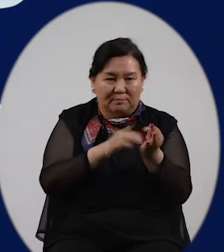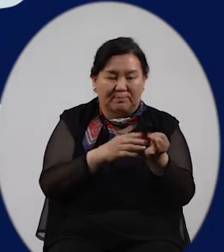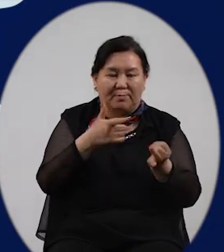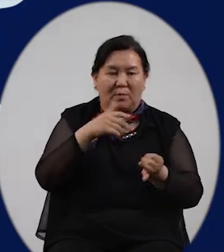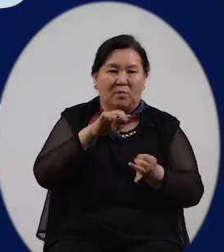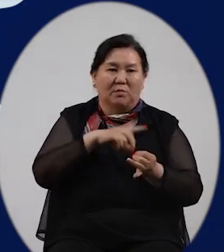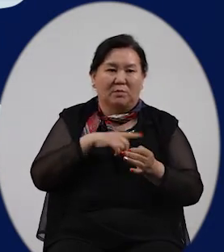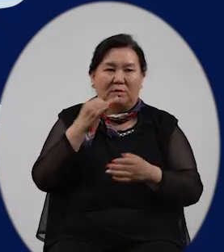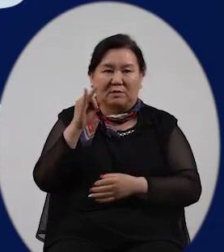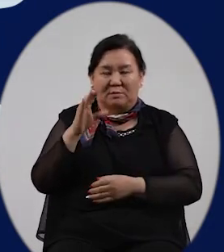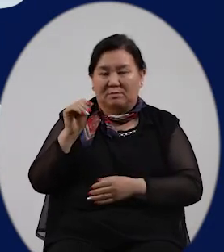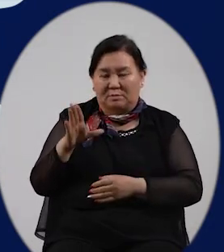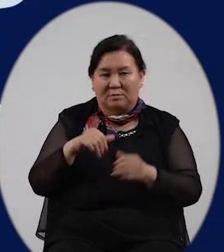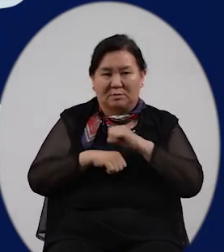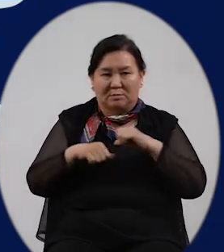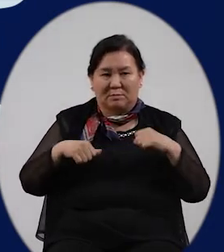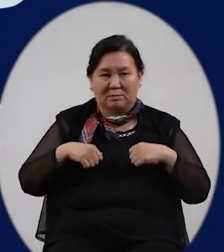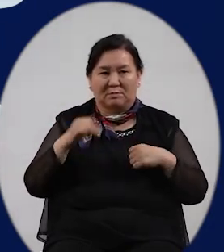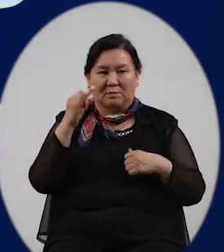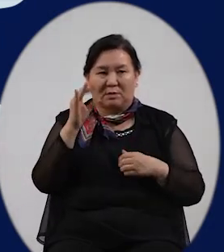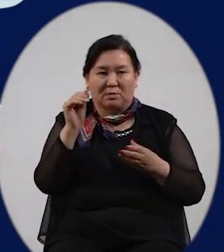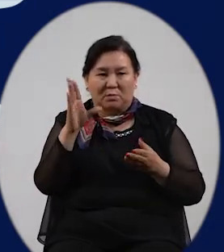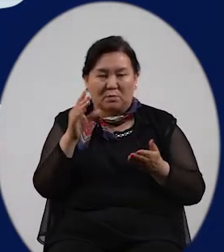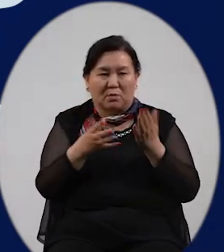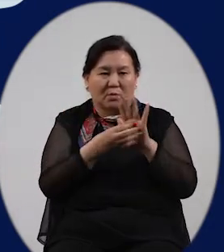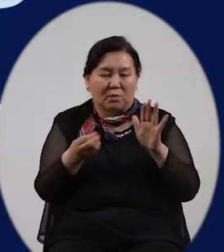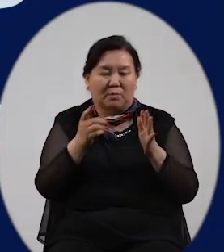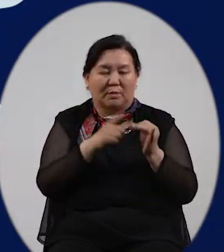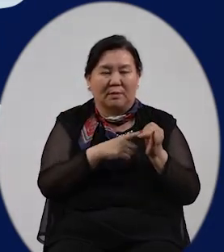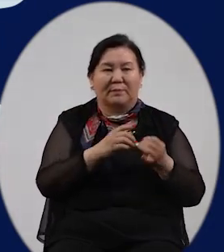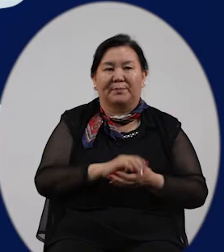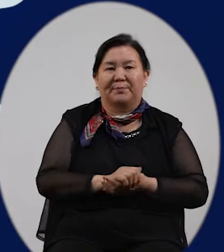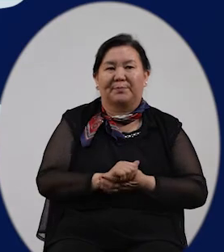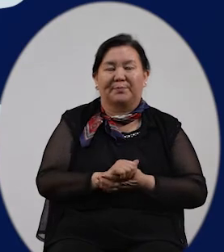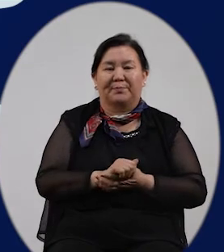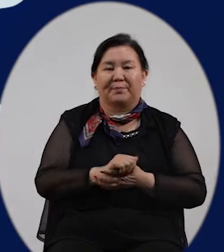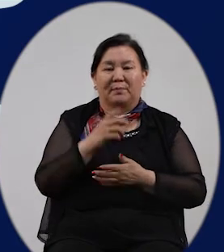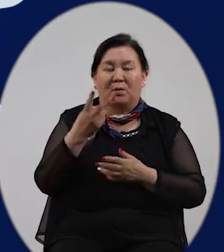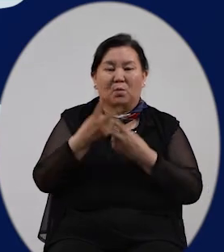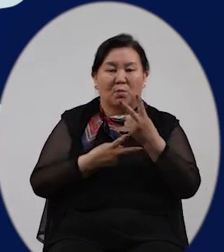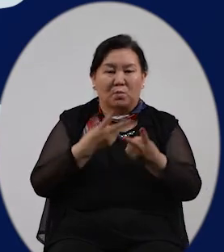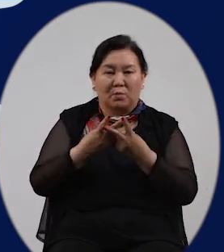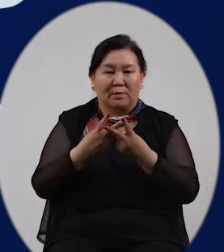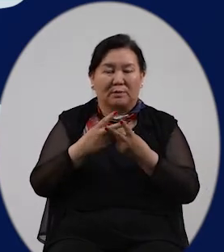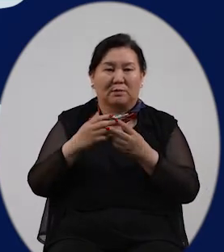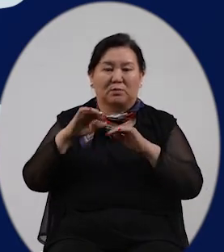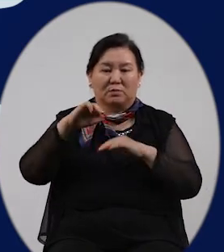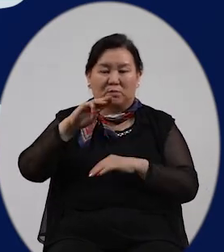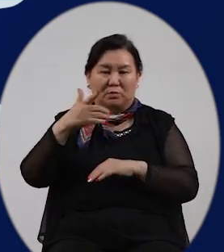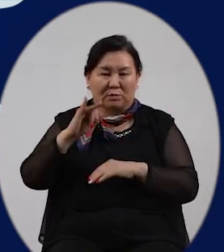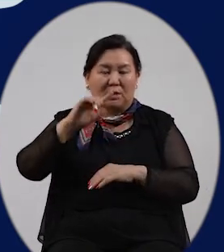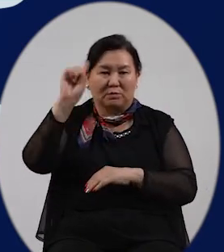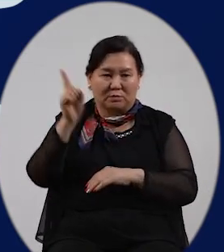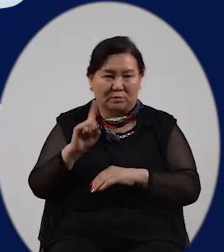нь эргэн бол нотариатаар батлуулсан эргэний үнэмлэхийн хуулбар. Тухайн үйл ажиллагааг тусгай зөвшөөрөлтөөр